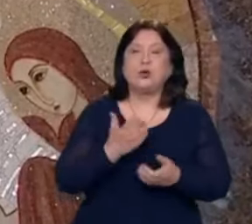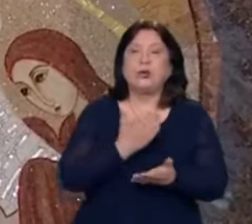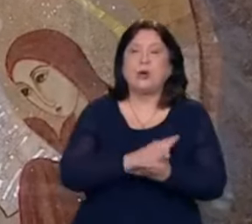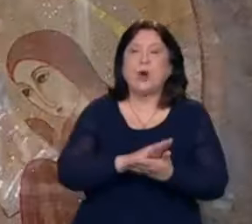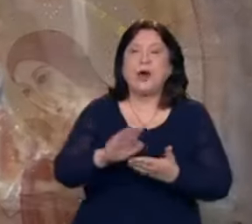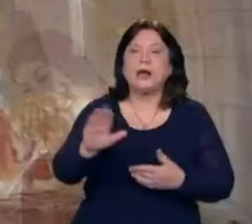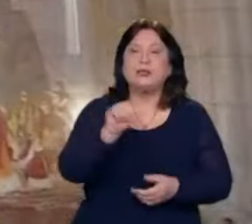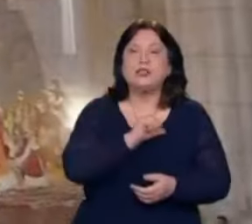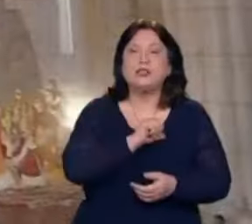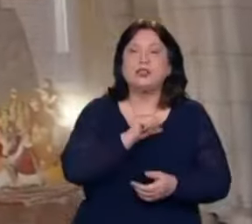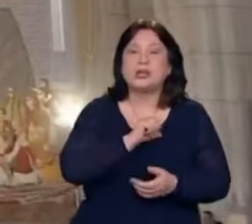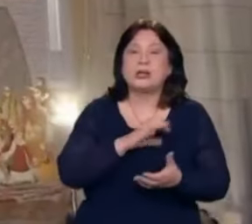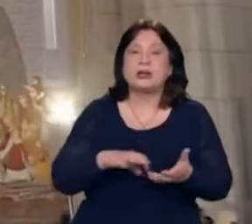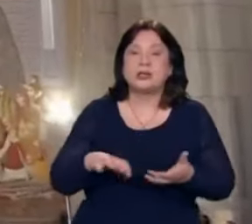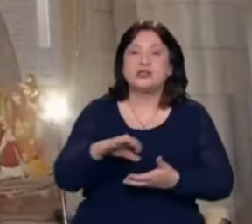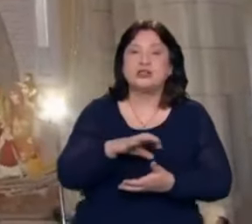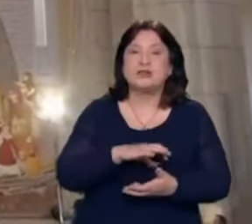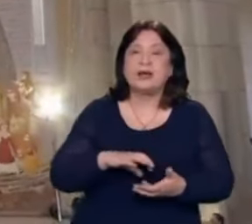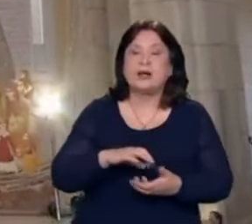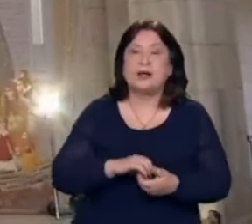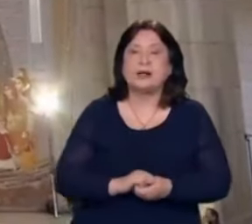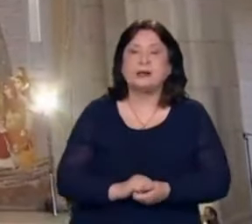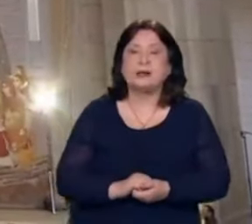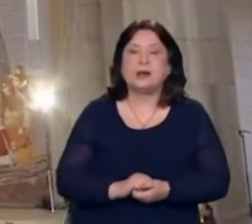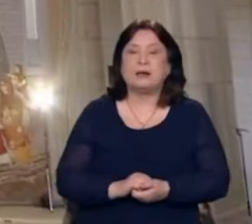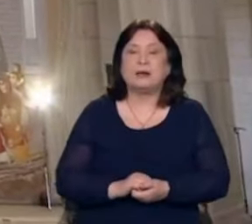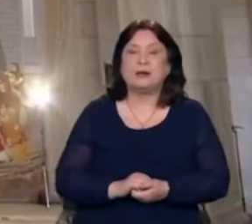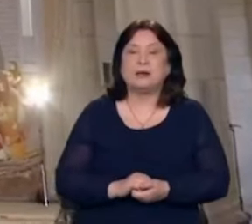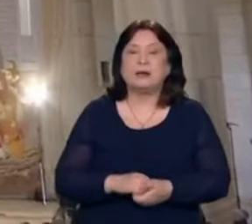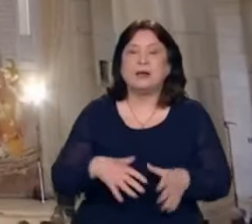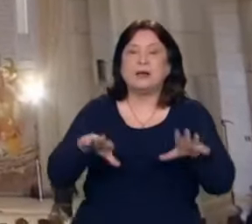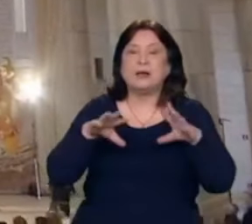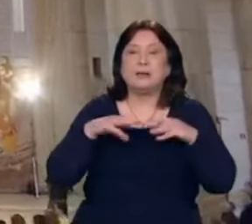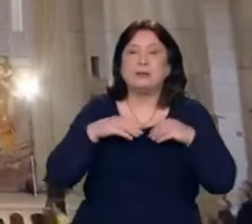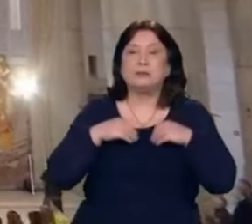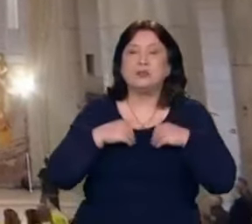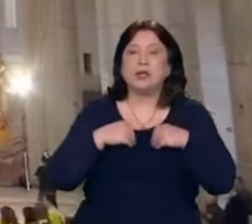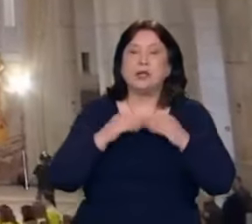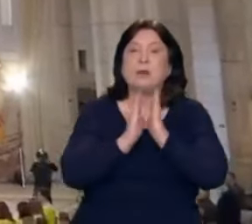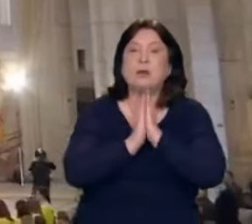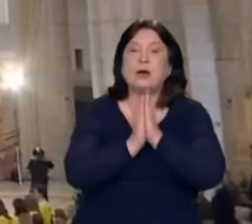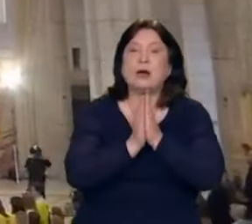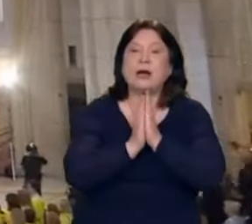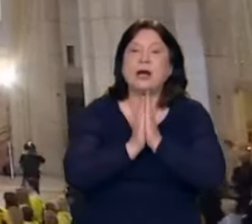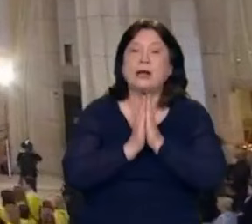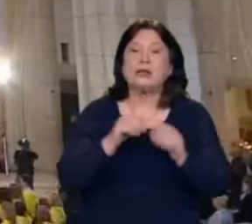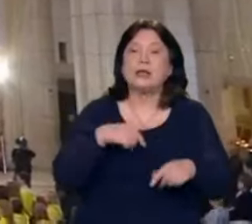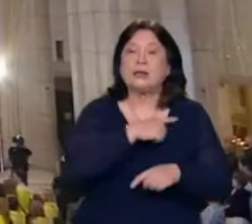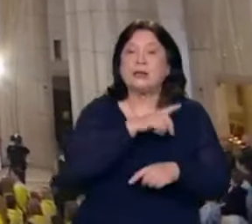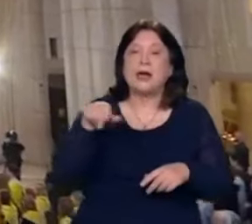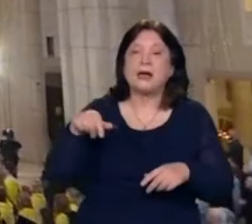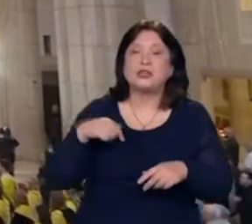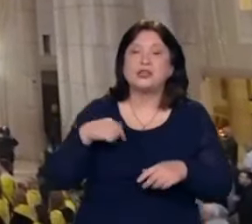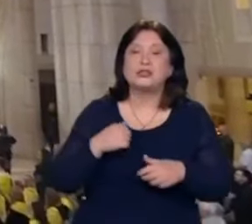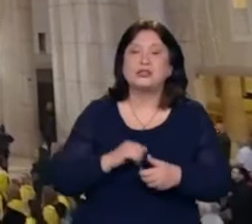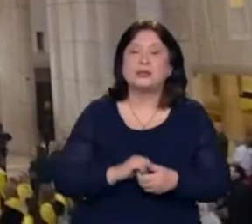który gładzisz grzechy świata Przyj błaganie